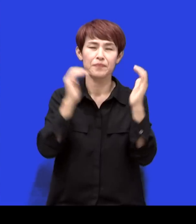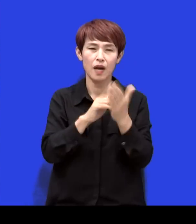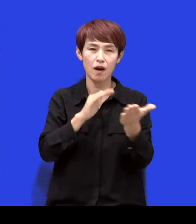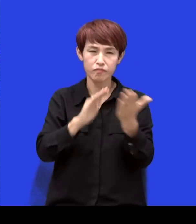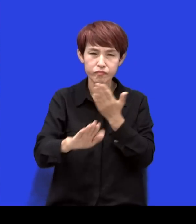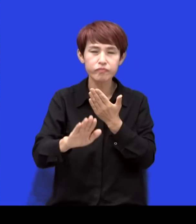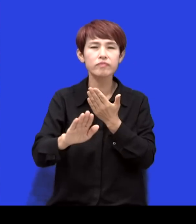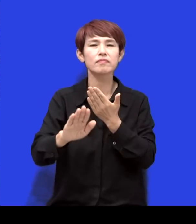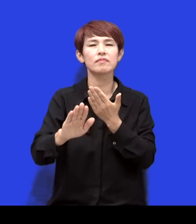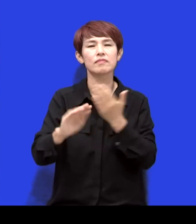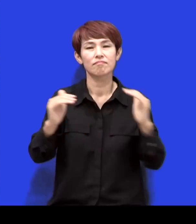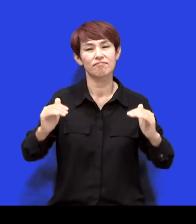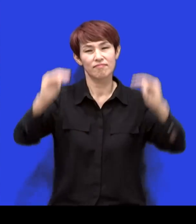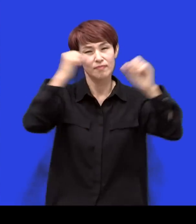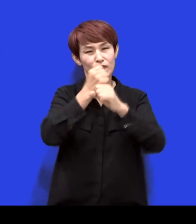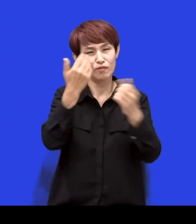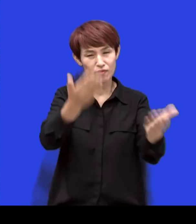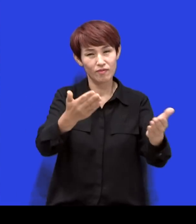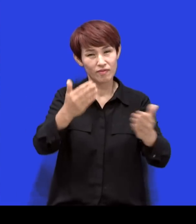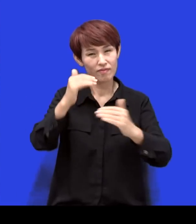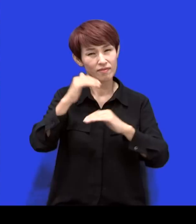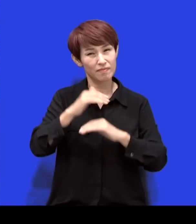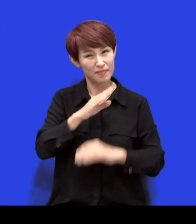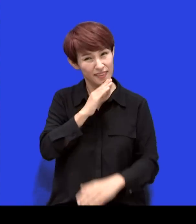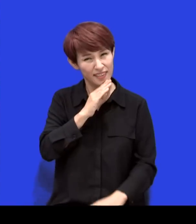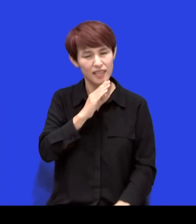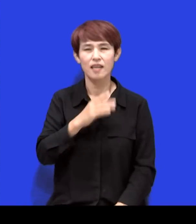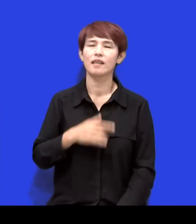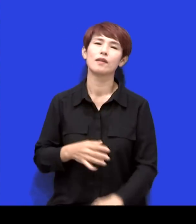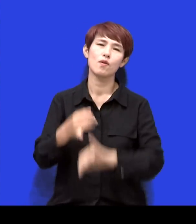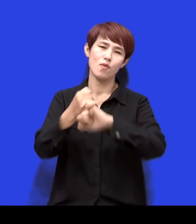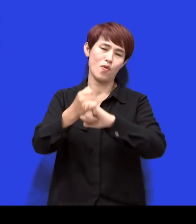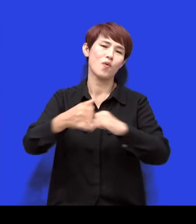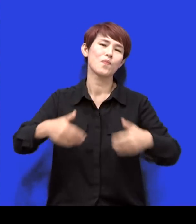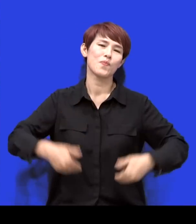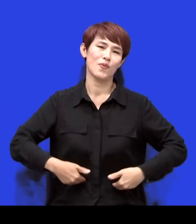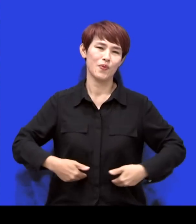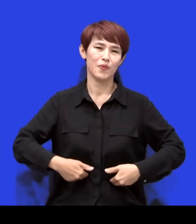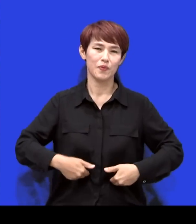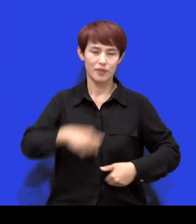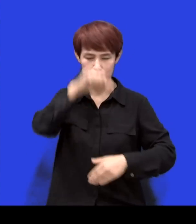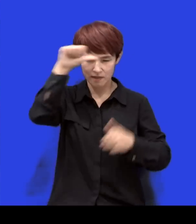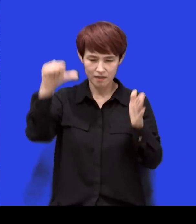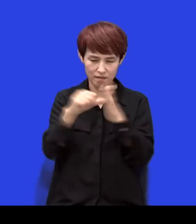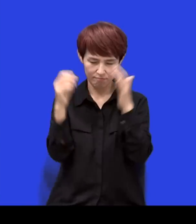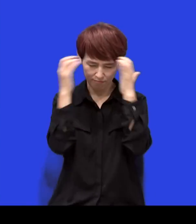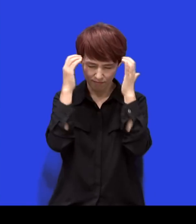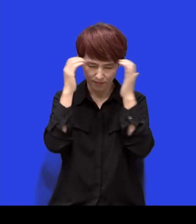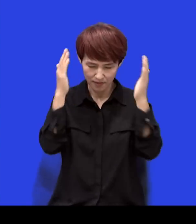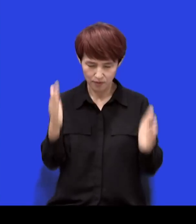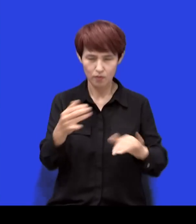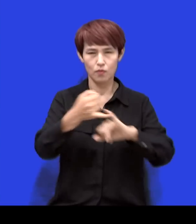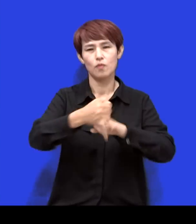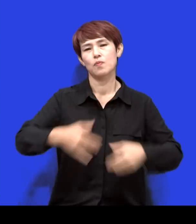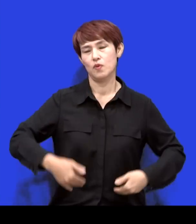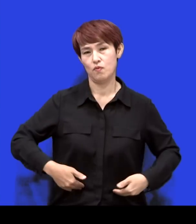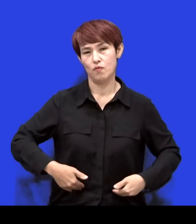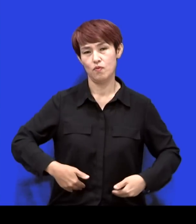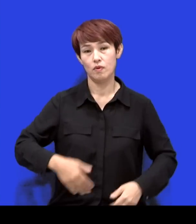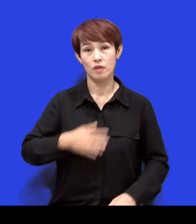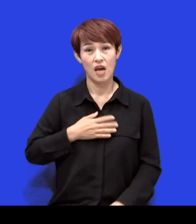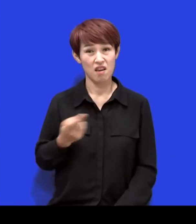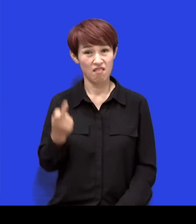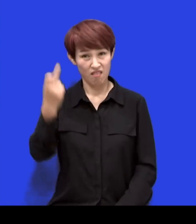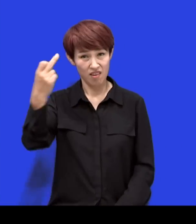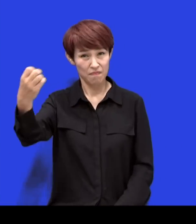시키시잖아요. 네. 그 과정에 대한 감사가 또 있던가요? 전공 필수 같아요. 인생의 전공 필수 같아요. 아, 그래요? 그리고 그때 저희 형이 너